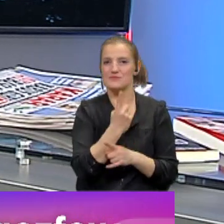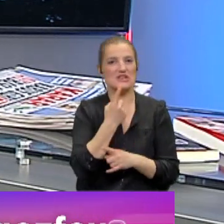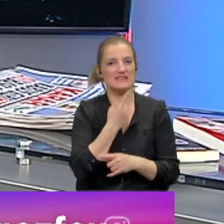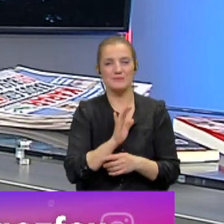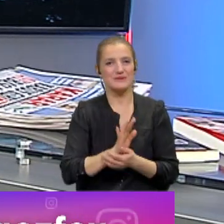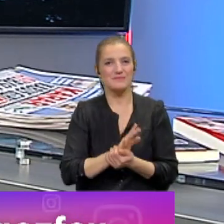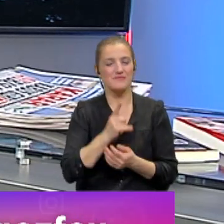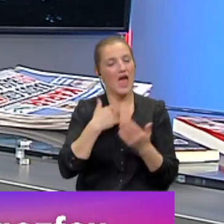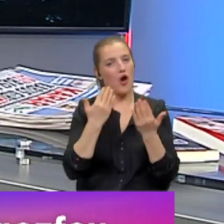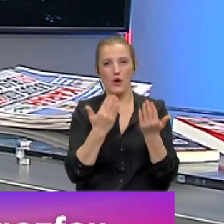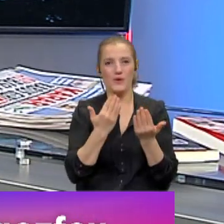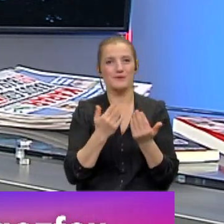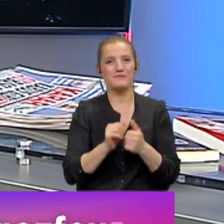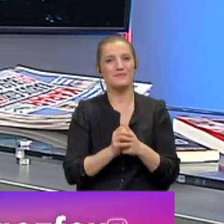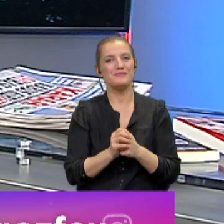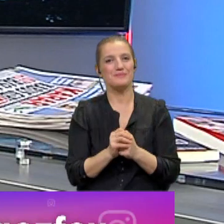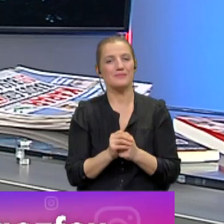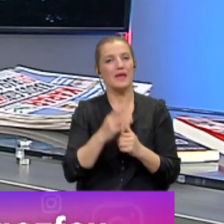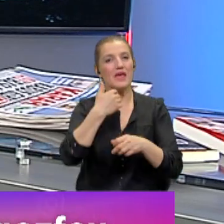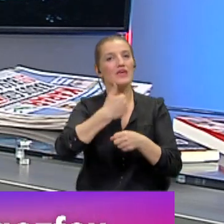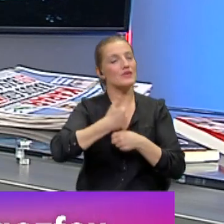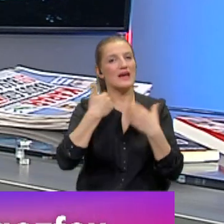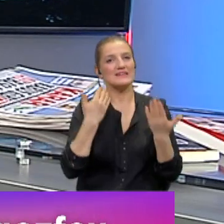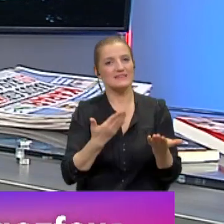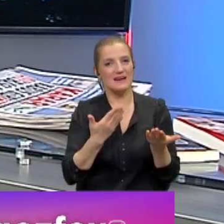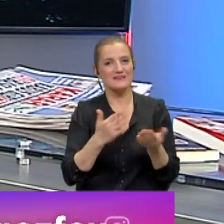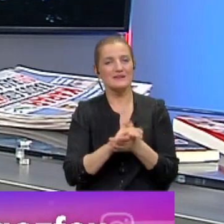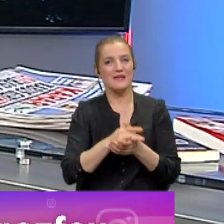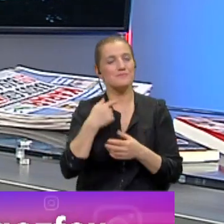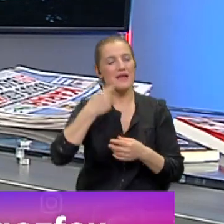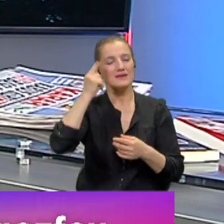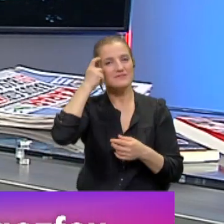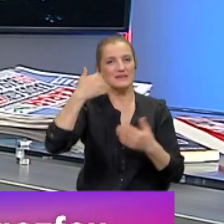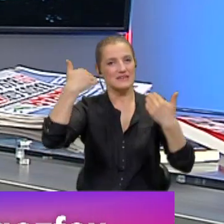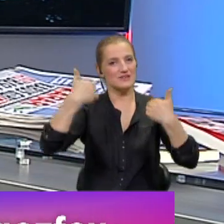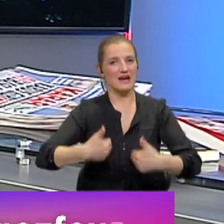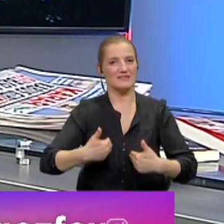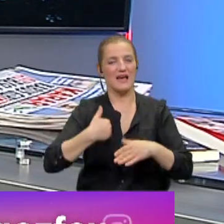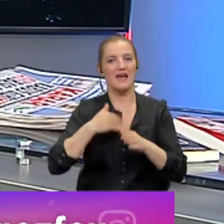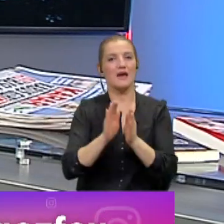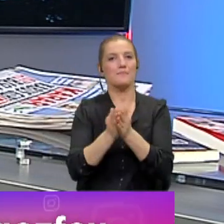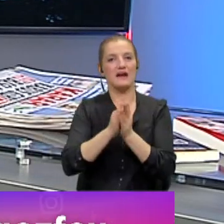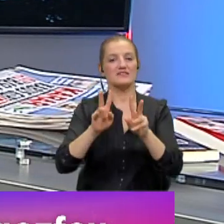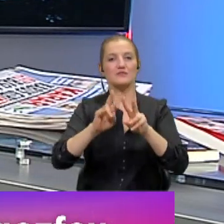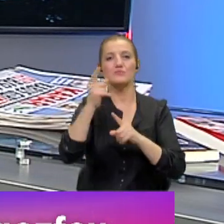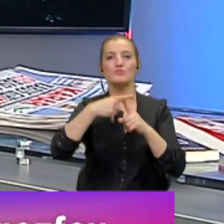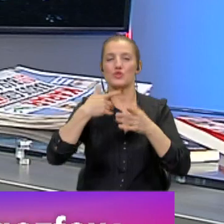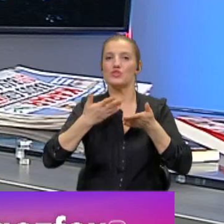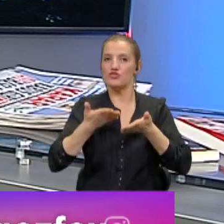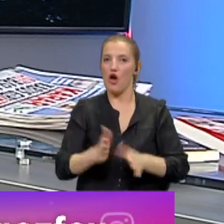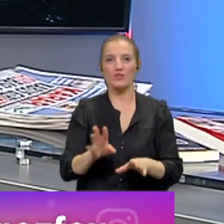söylemiyorum ve okuyorum diyor ki Günaydınlar Ben şahsen sadece Mersin mut'ta